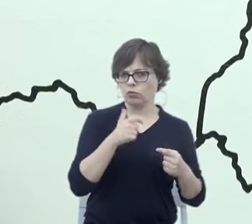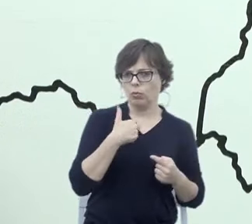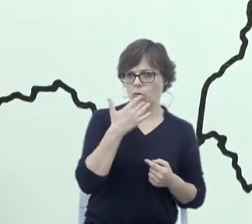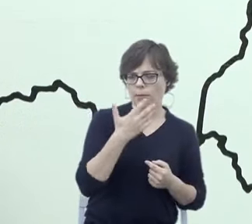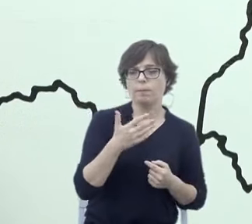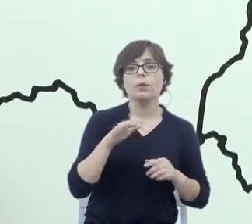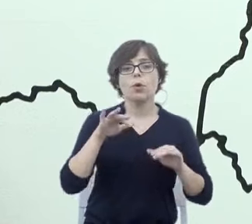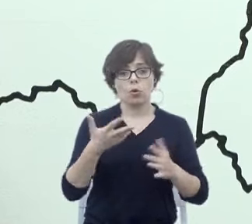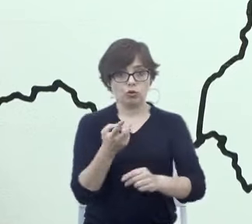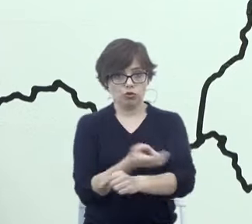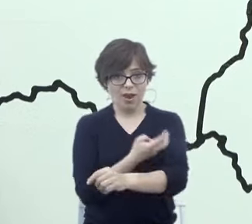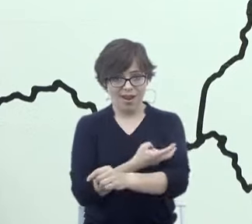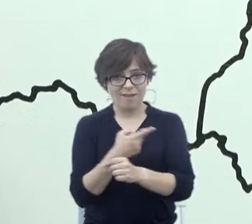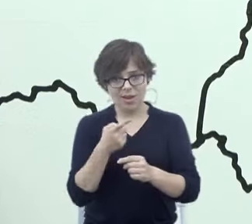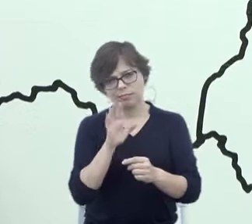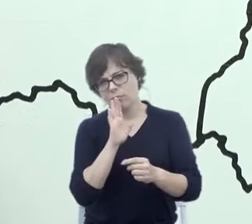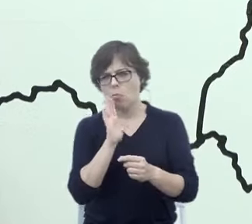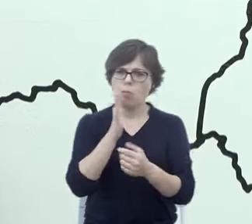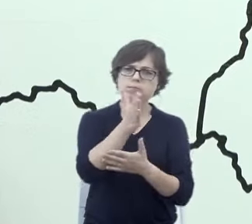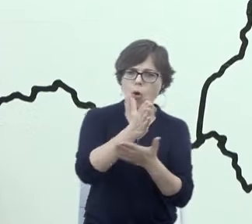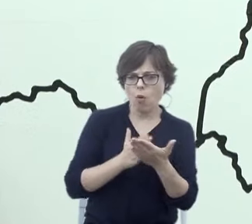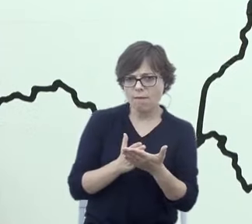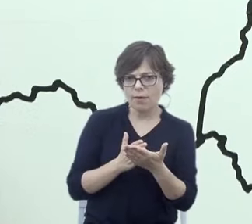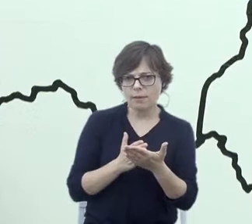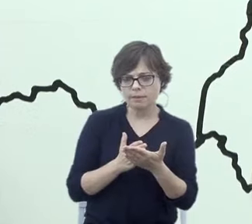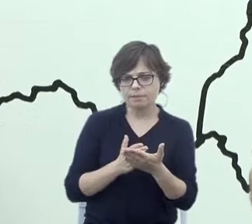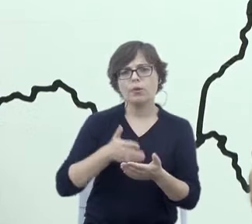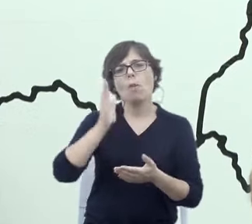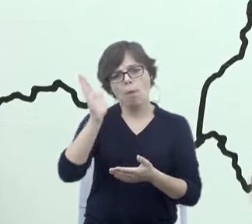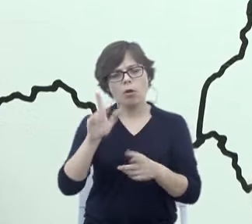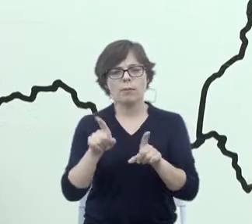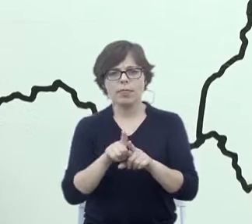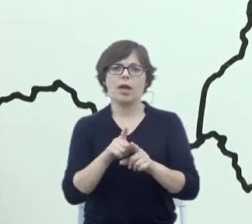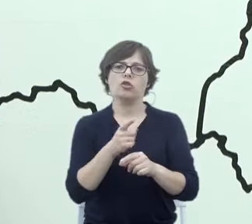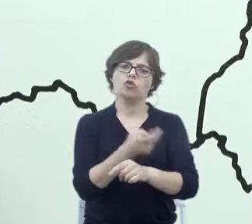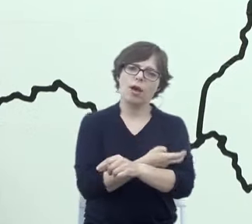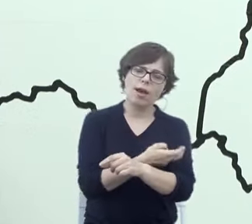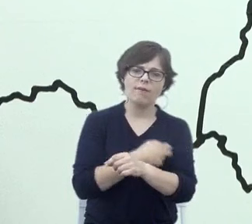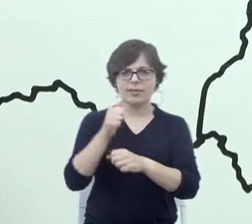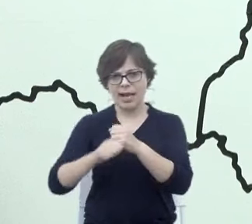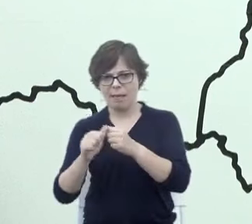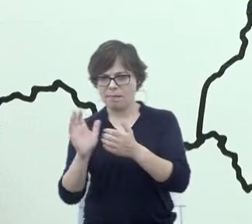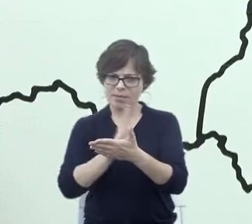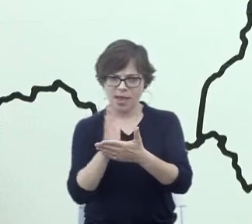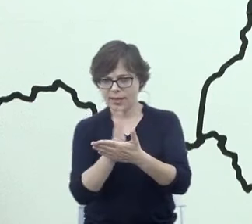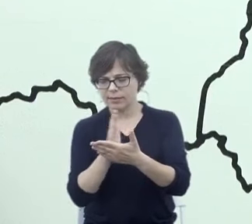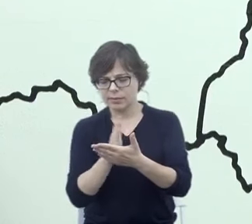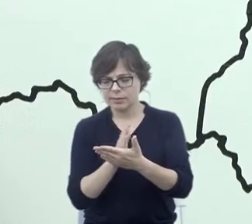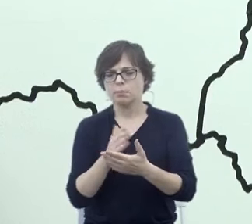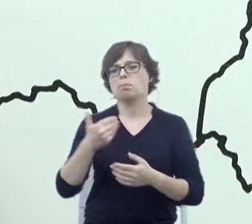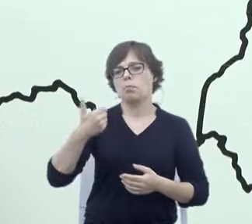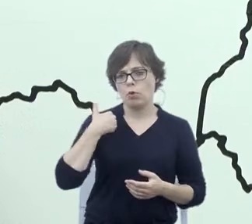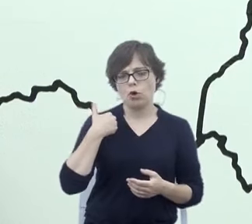w czerwcu, w połowie czerwca i później na przełom czerwca i lipca